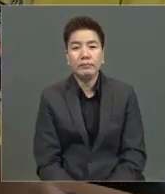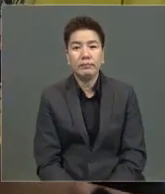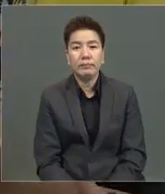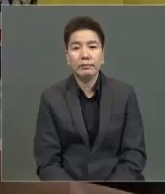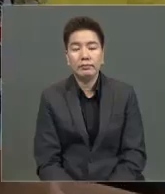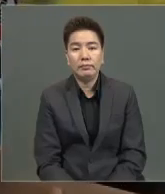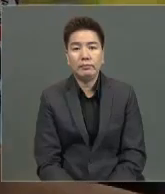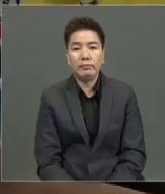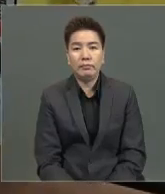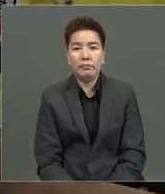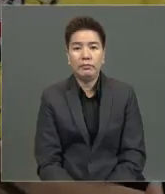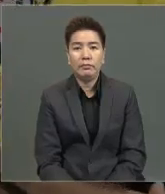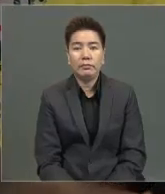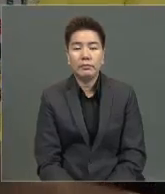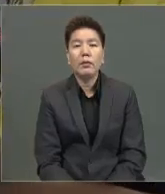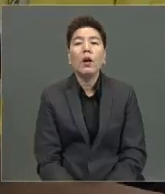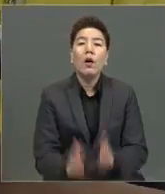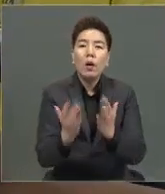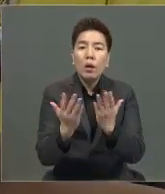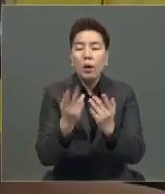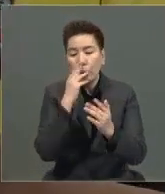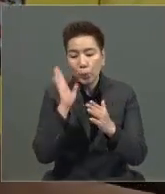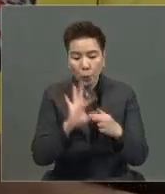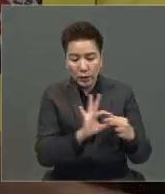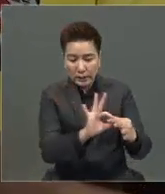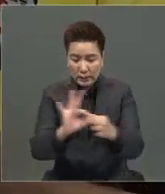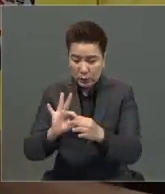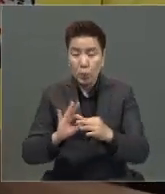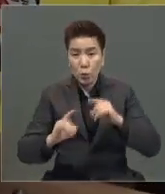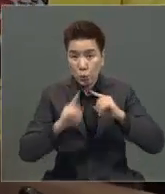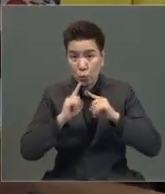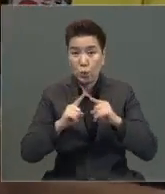างผู้ชุมนุมเขาชุมนุม ก็เอาไว้รอว่าผู้เกี่ยวข้องเขากำลังคุยกันอยู่